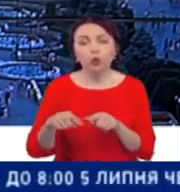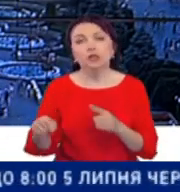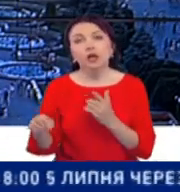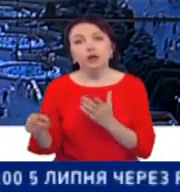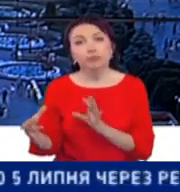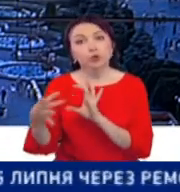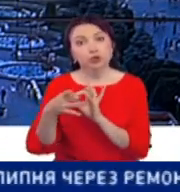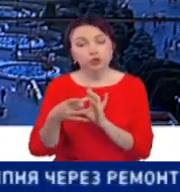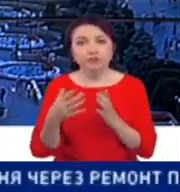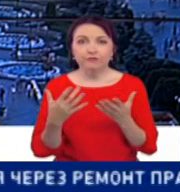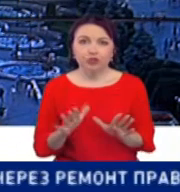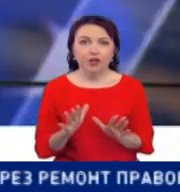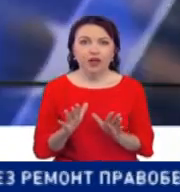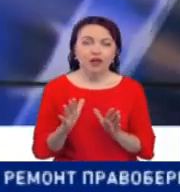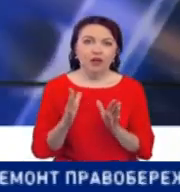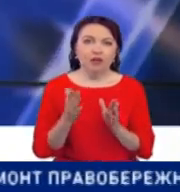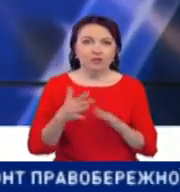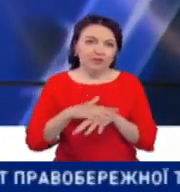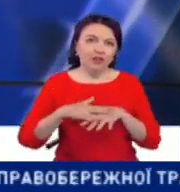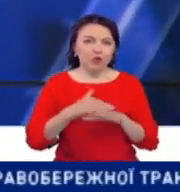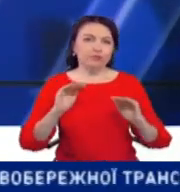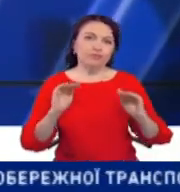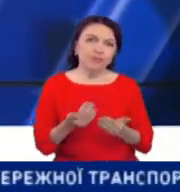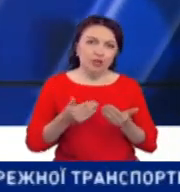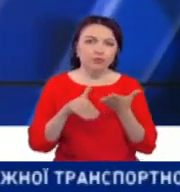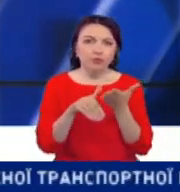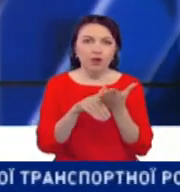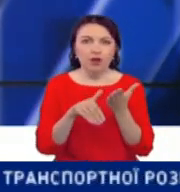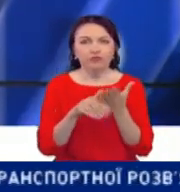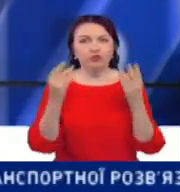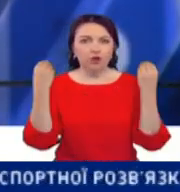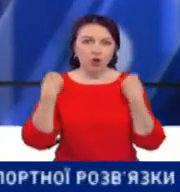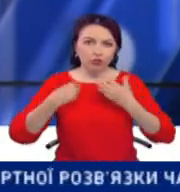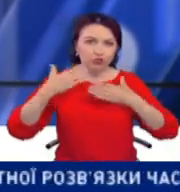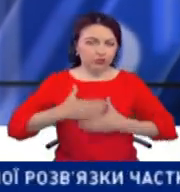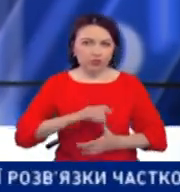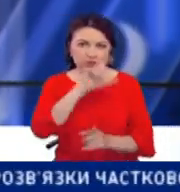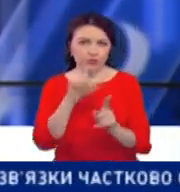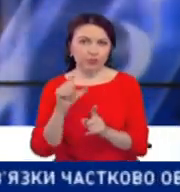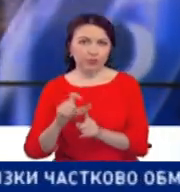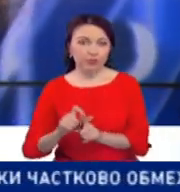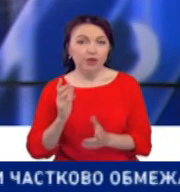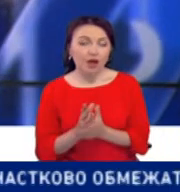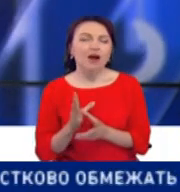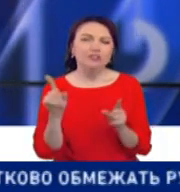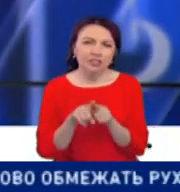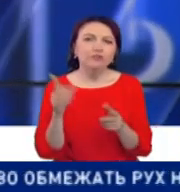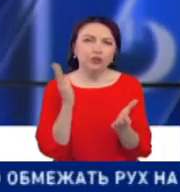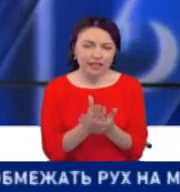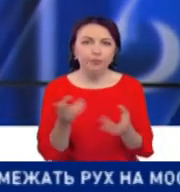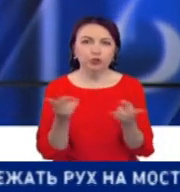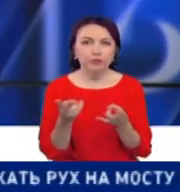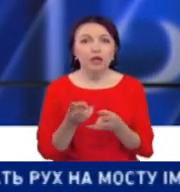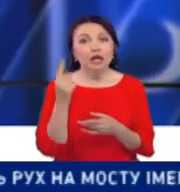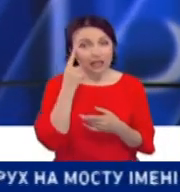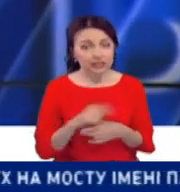можливо, не така потреба є сьогодні і в екіпіровці, і в якомусь обладнанні. Але все рівно є там потреба. Я знаю, що от у нас в